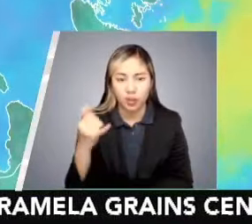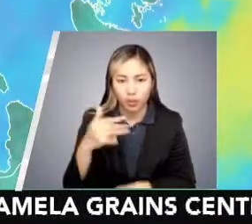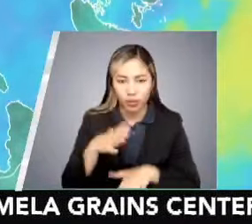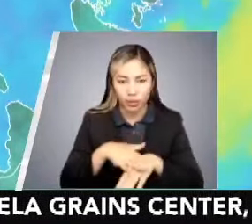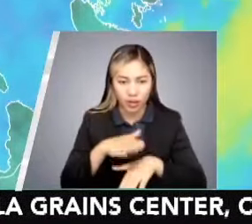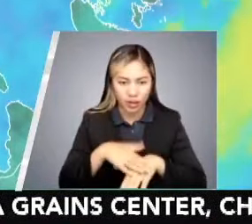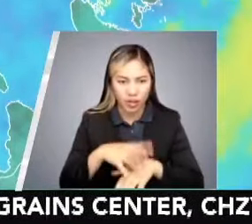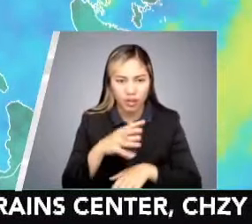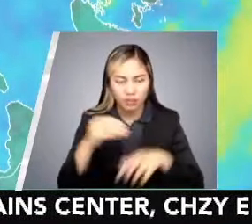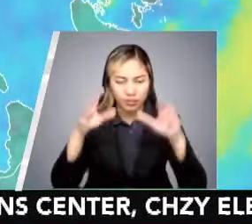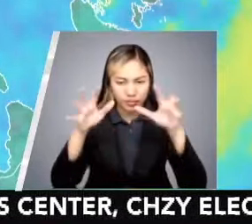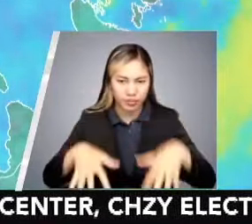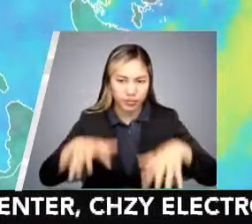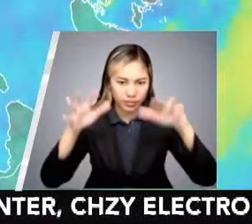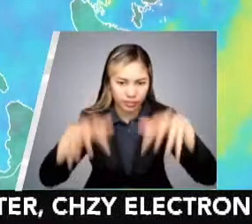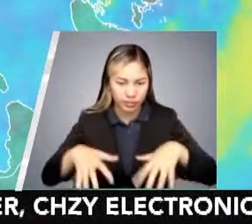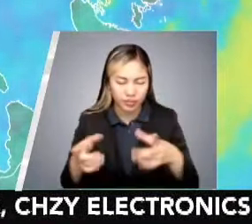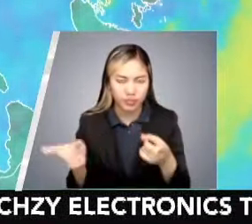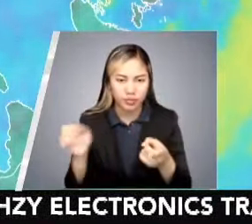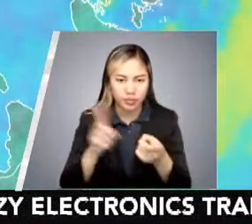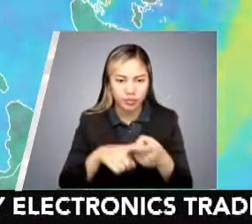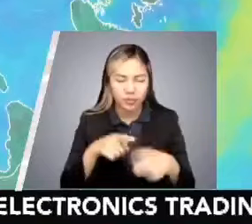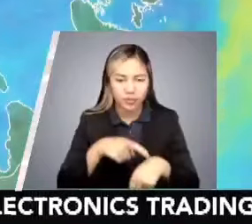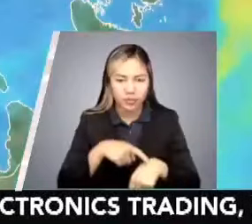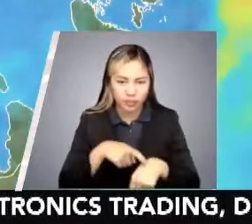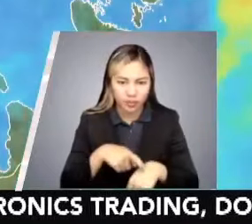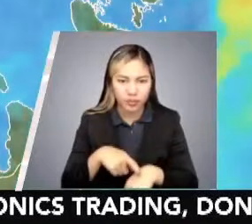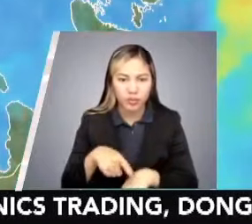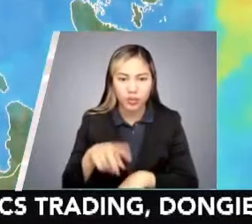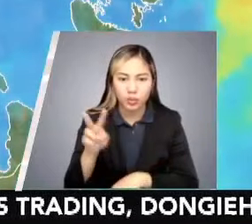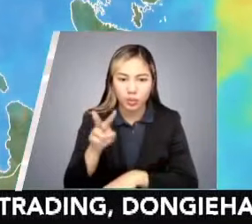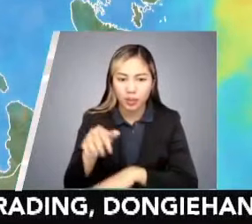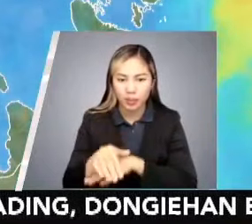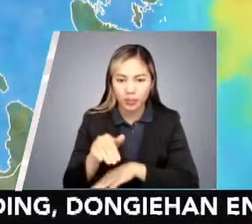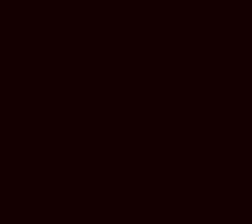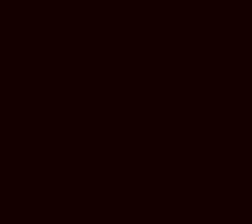rainfall advisory hanggang alas 2 ng hapon.